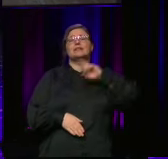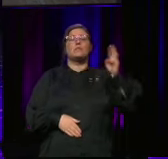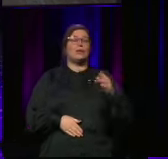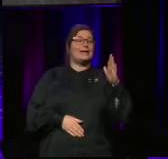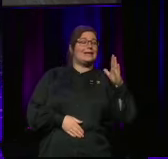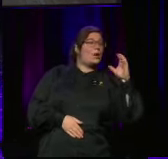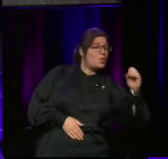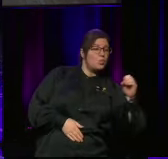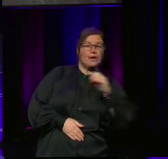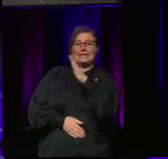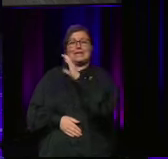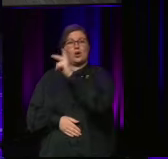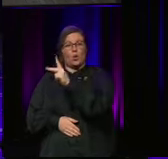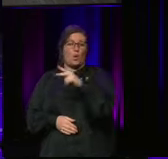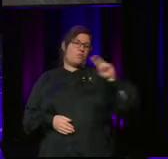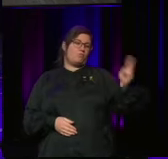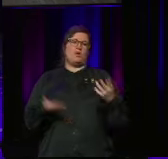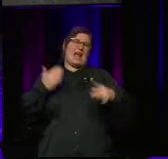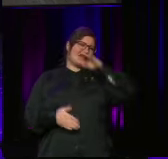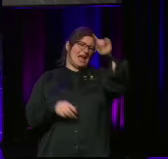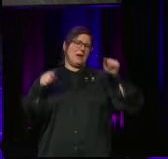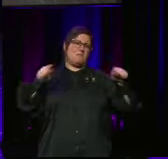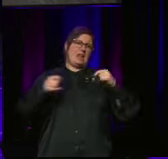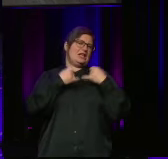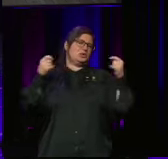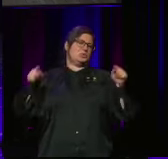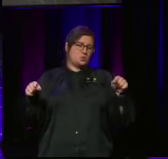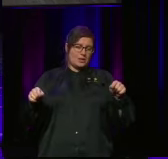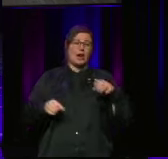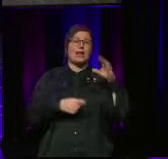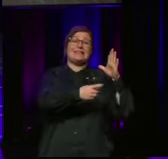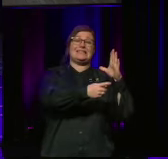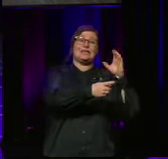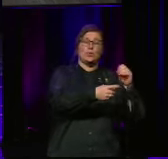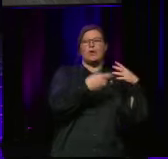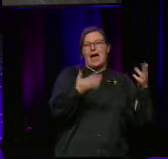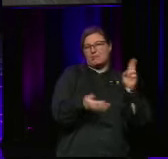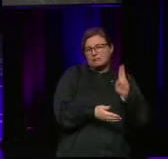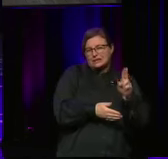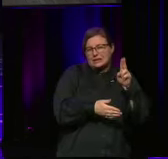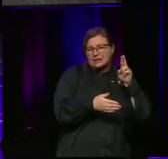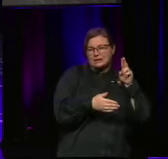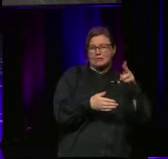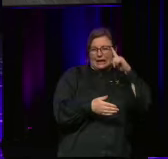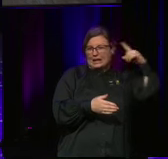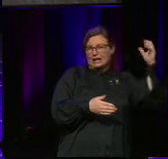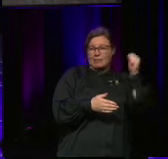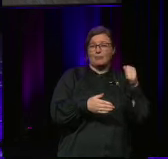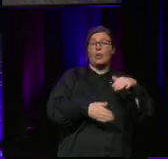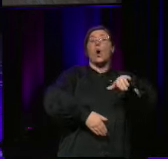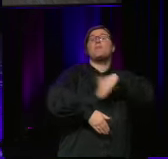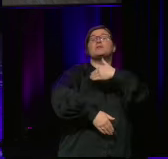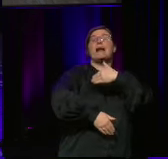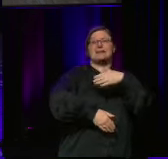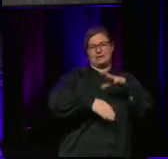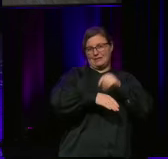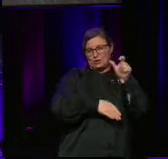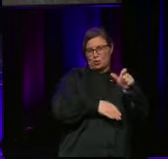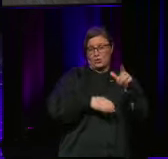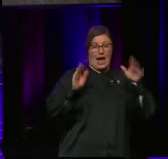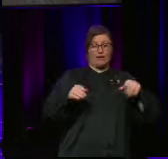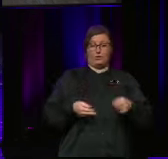JK. Båda två är ganska gamla institutioner. JO är ju själva verket ett begrepp, alltså ombudsman. Det är ett svenskt ord som har